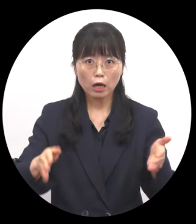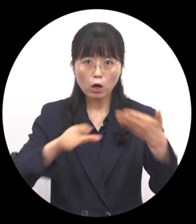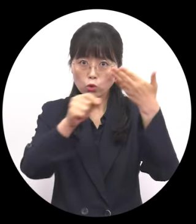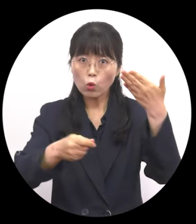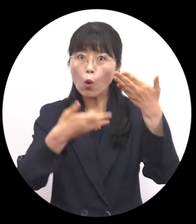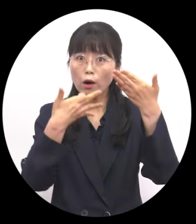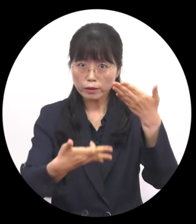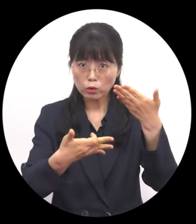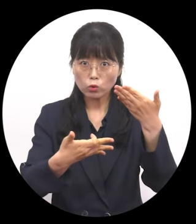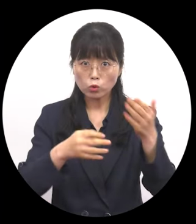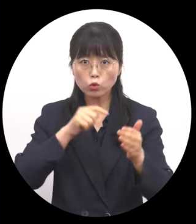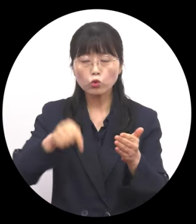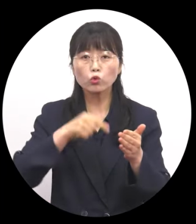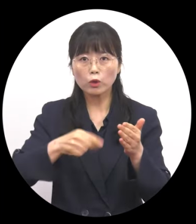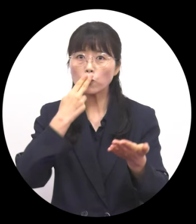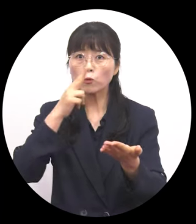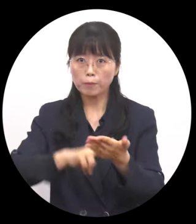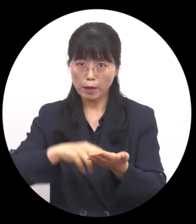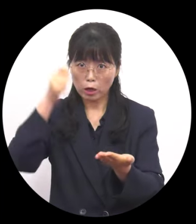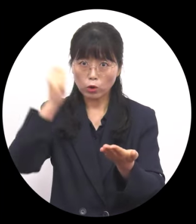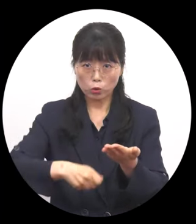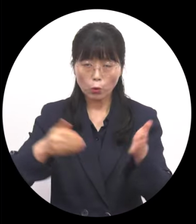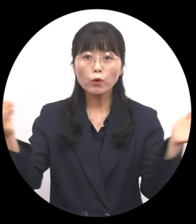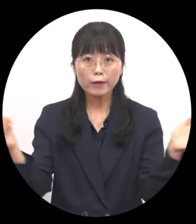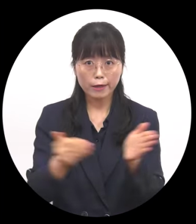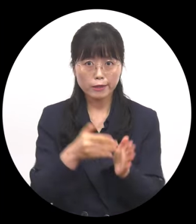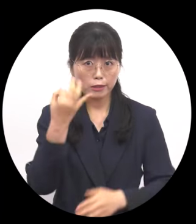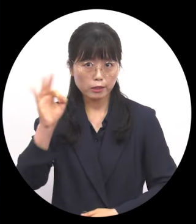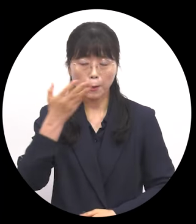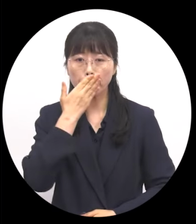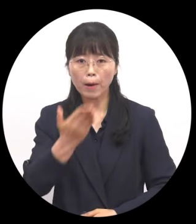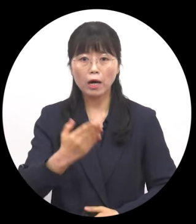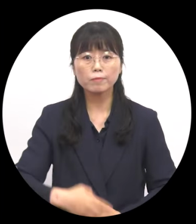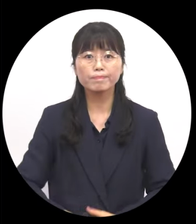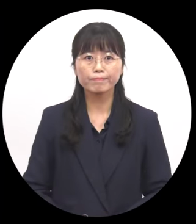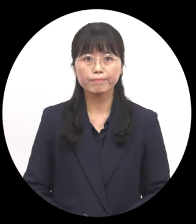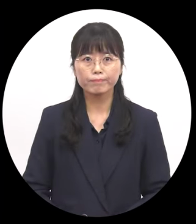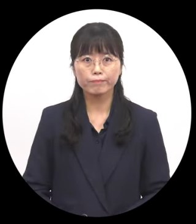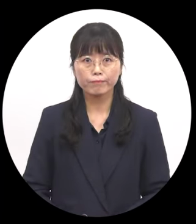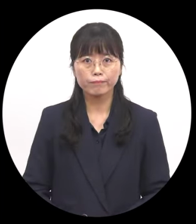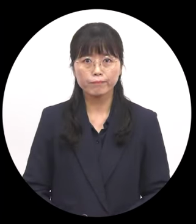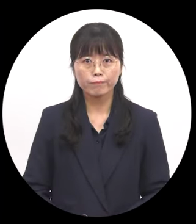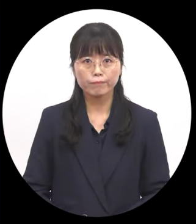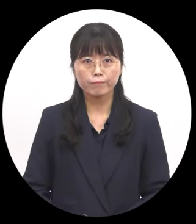9월 19일 국내 우편 소인까지 인정하고 있습니다.